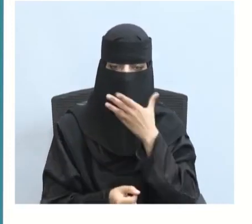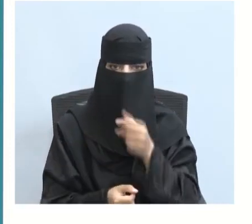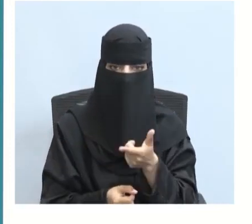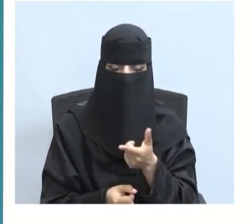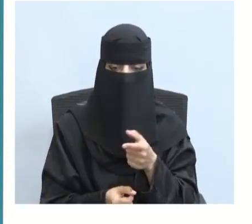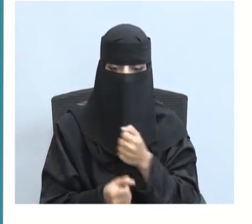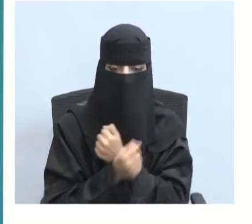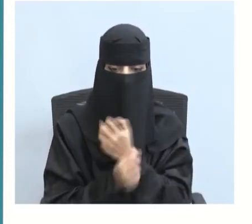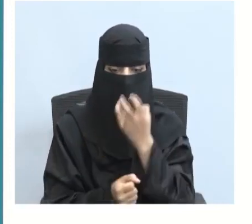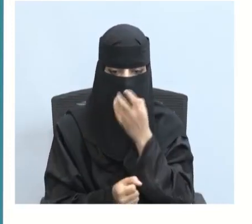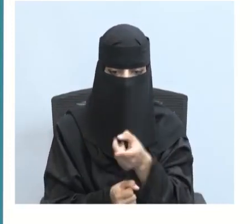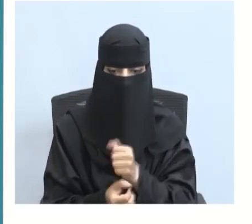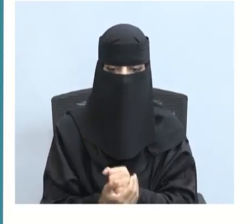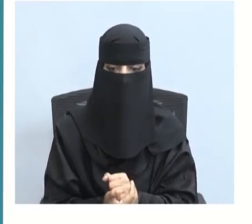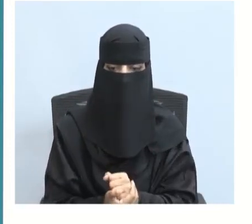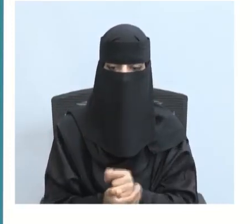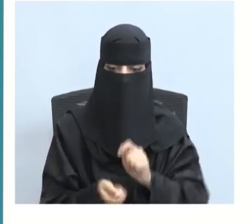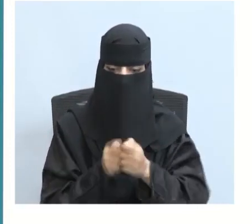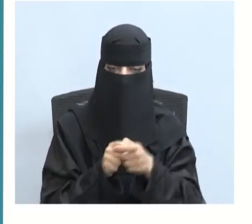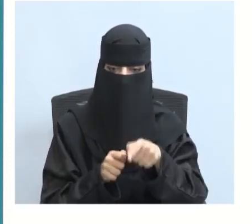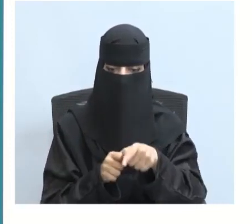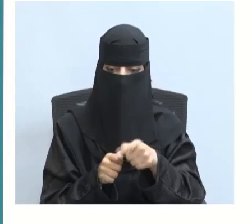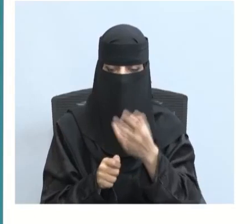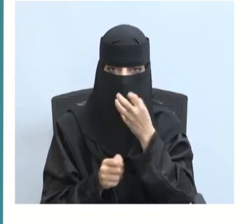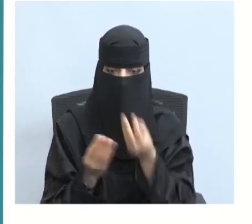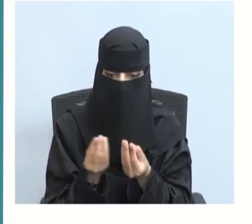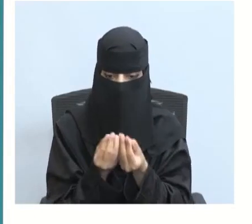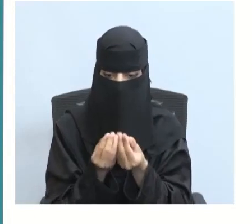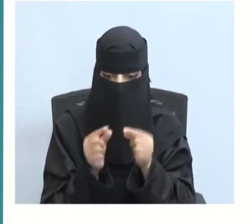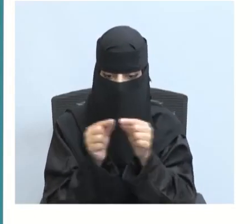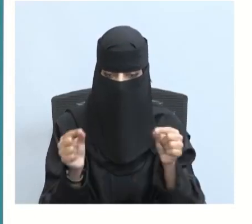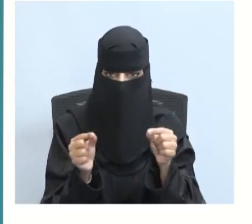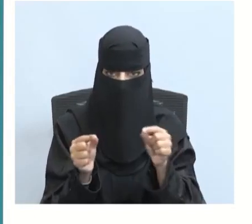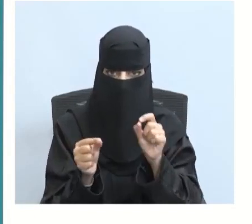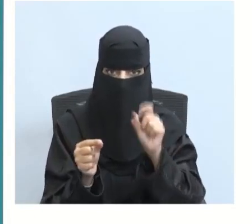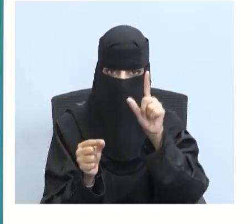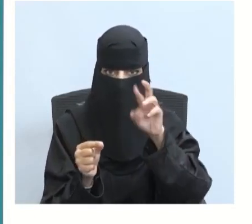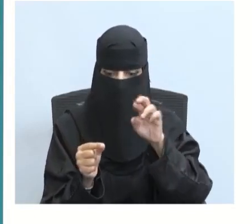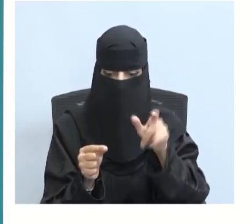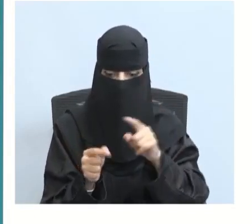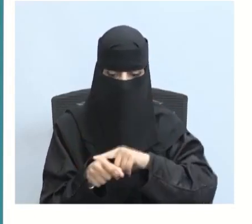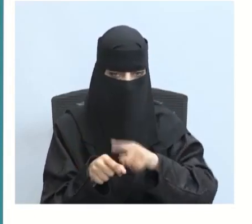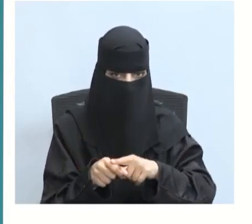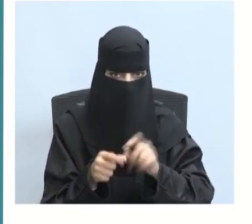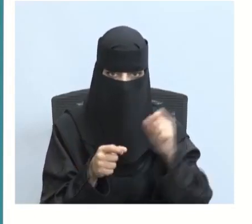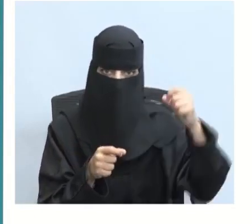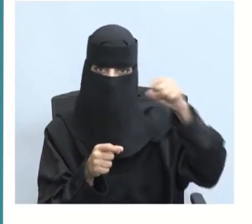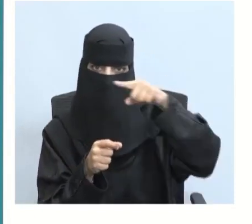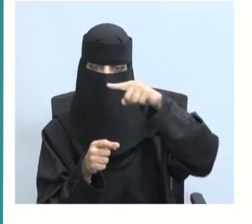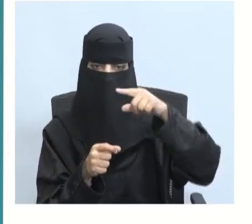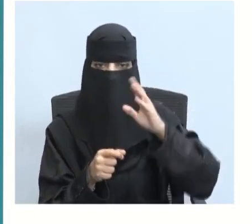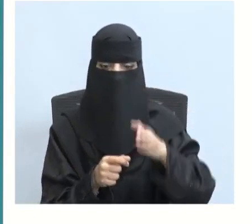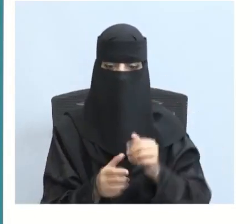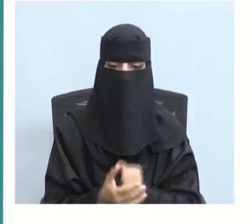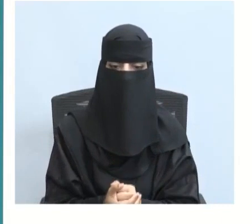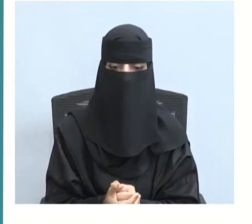الطاقه لدينا طاقه حراريه تتحول عند تسخين سلك فلزي الى تضيء اذا طاقه